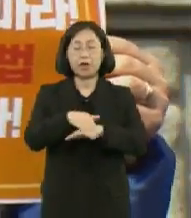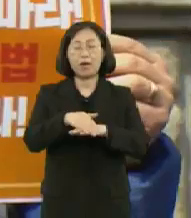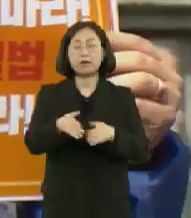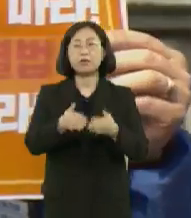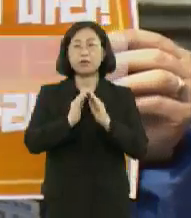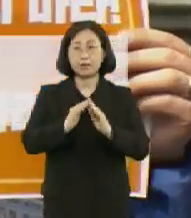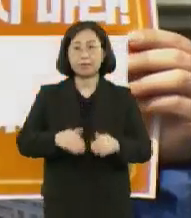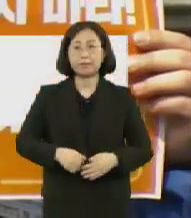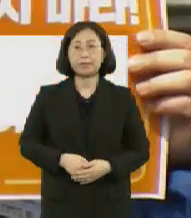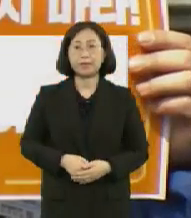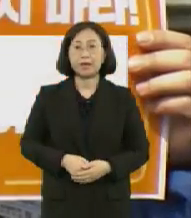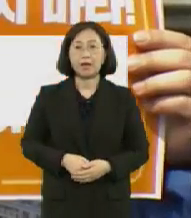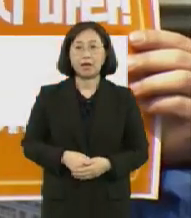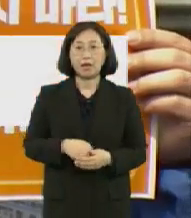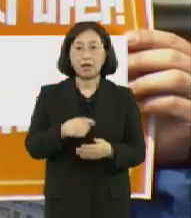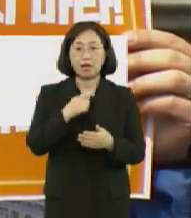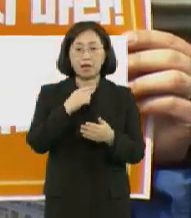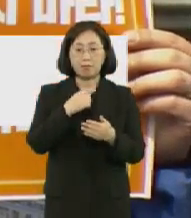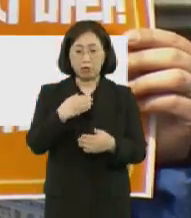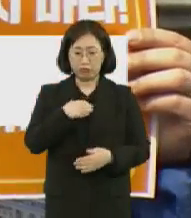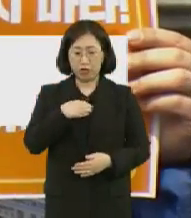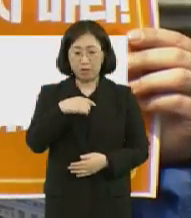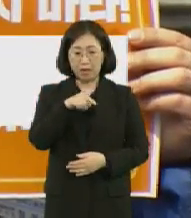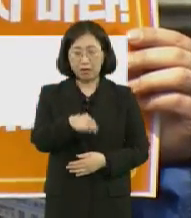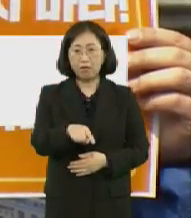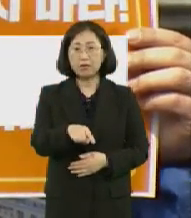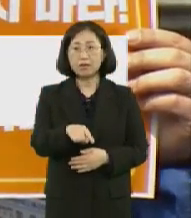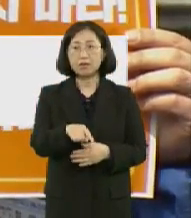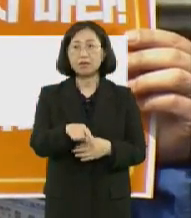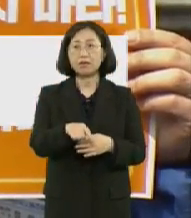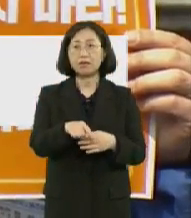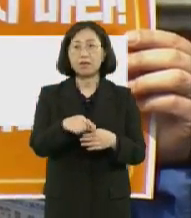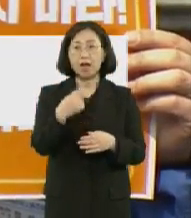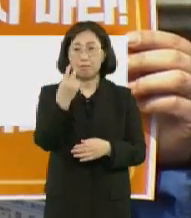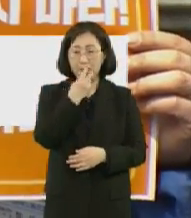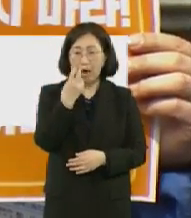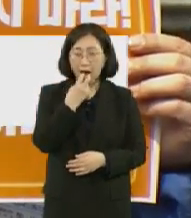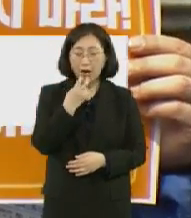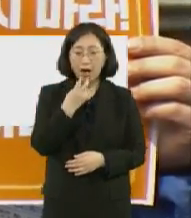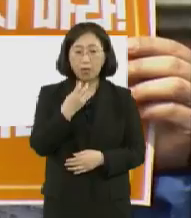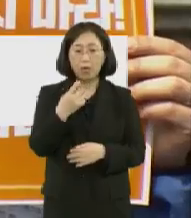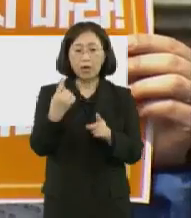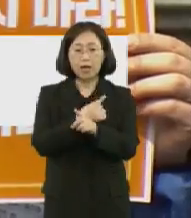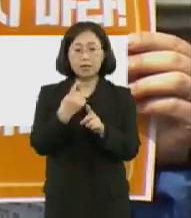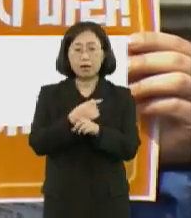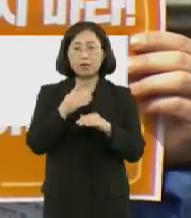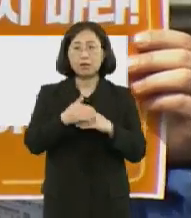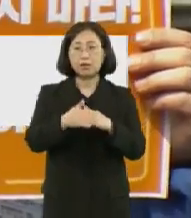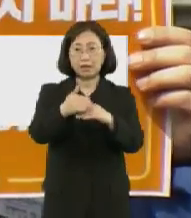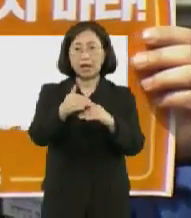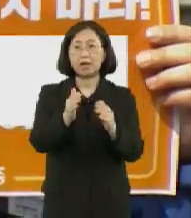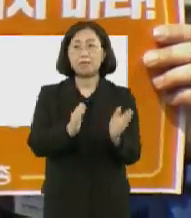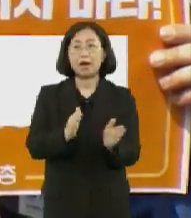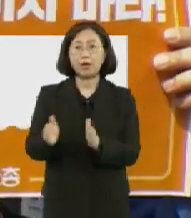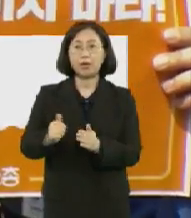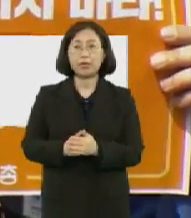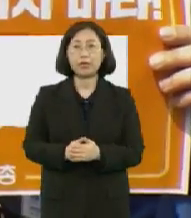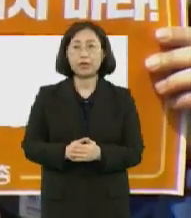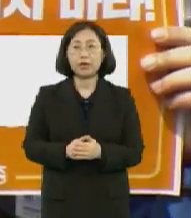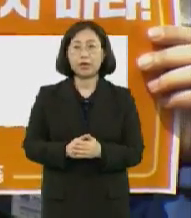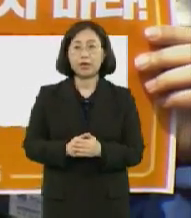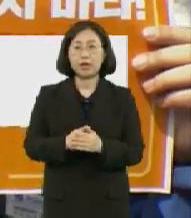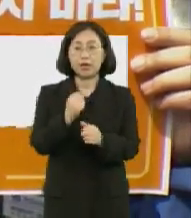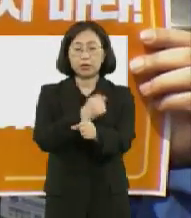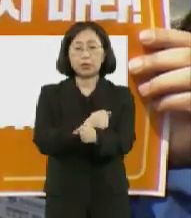유해하고 위험한 요소를 파악하고 개선 절차들도 마련해야 합니다. 이 과정에서 해당 업무를 하는